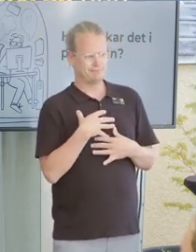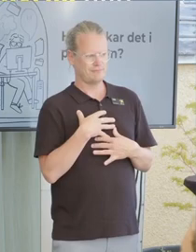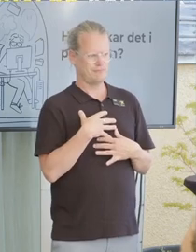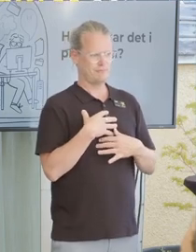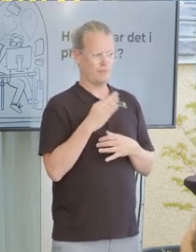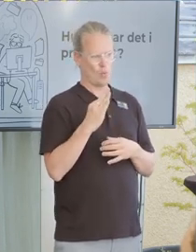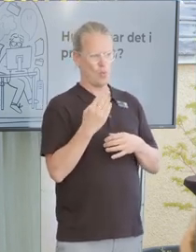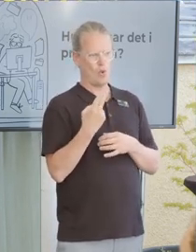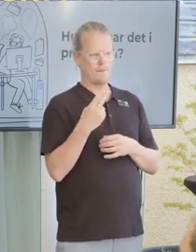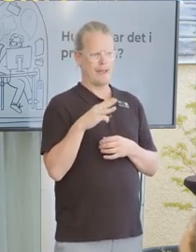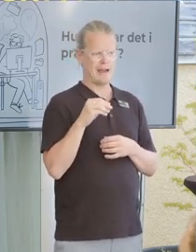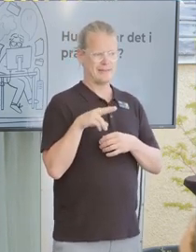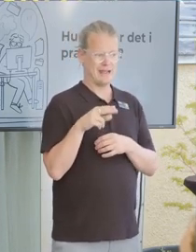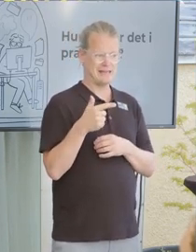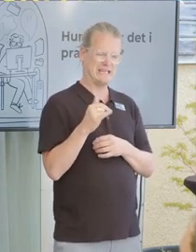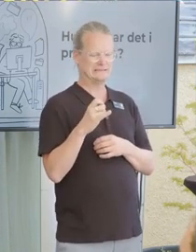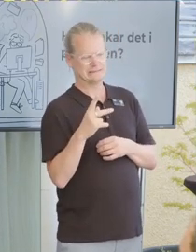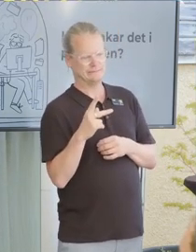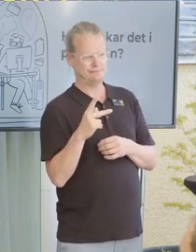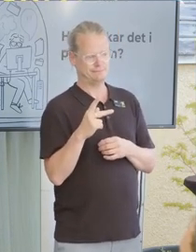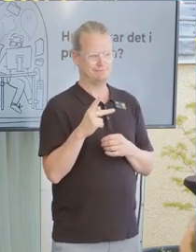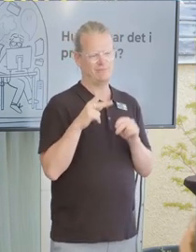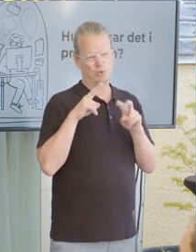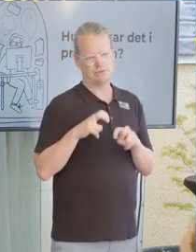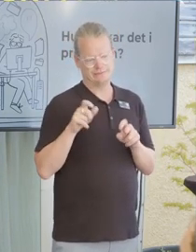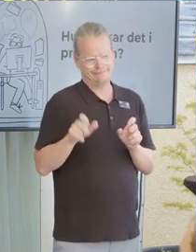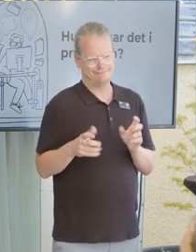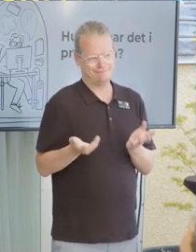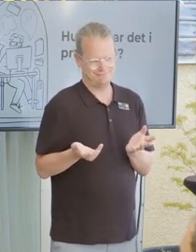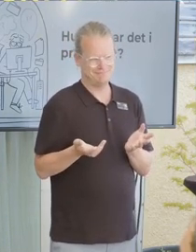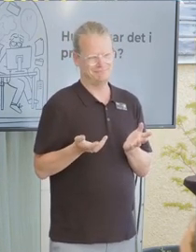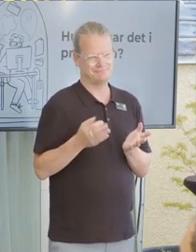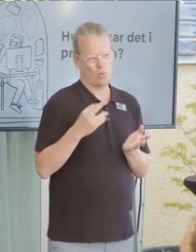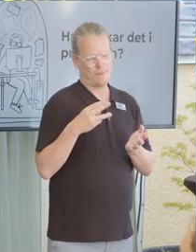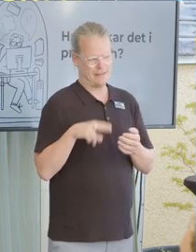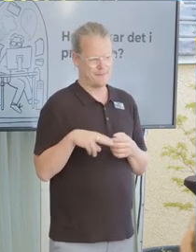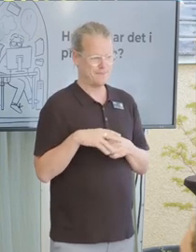i digital humaniora-orienterade projekt. Där vi